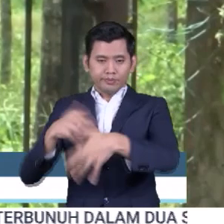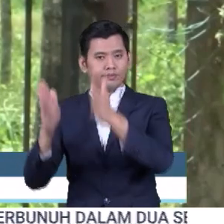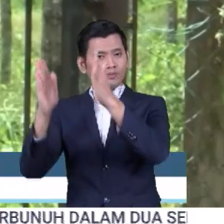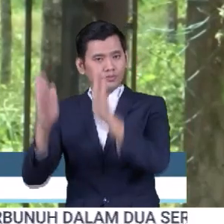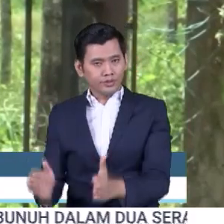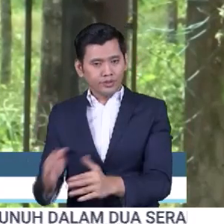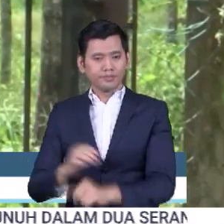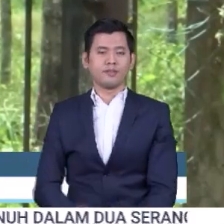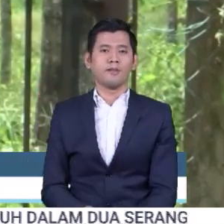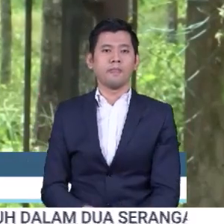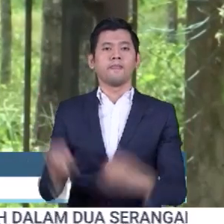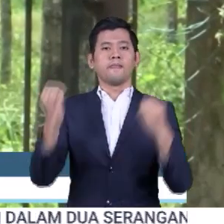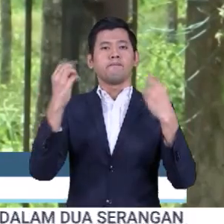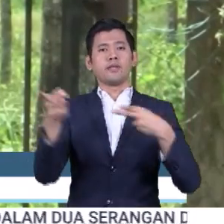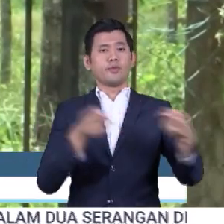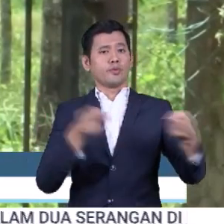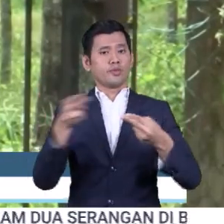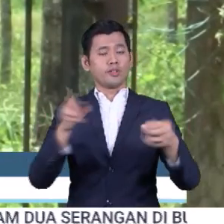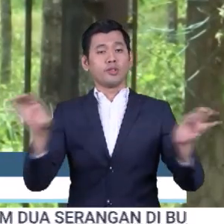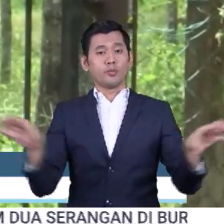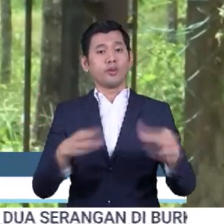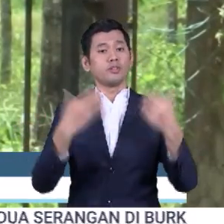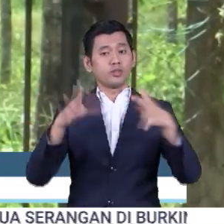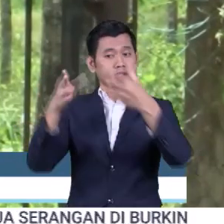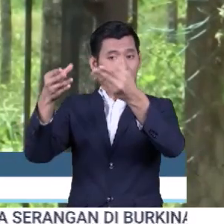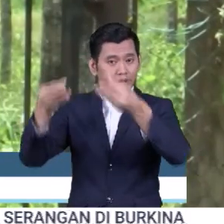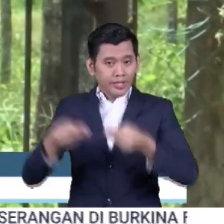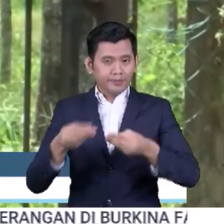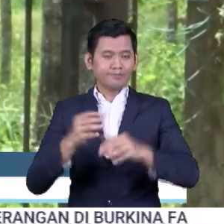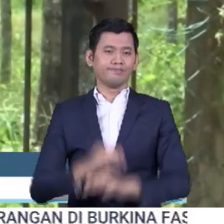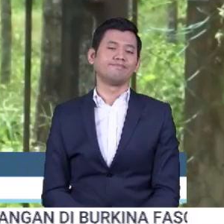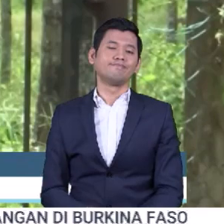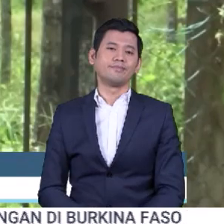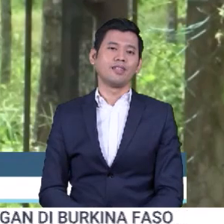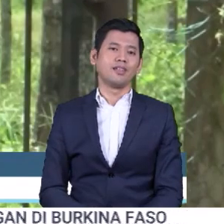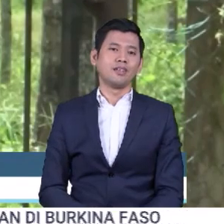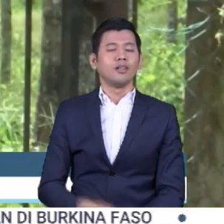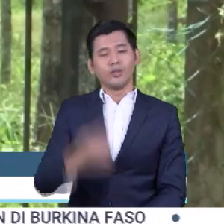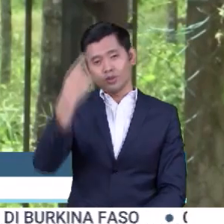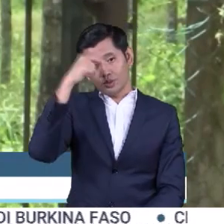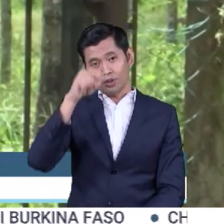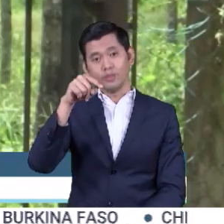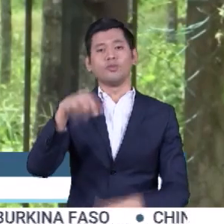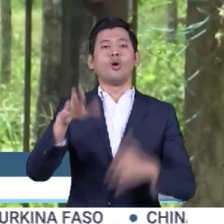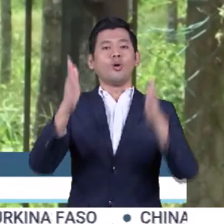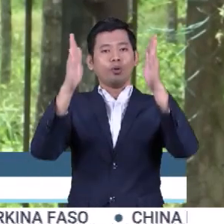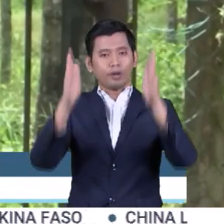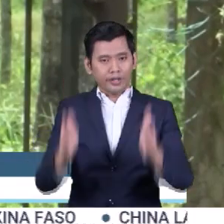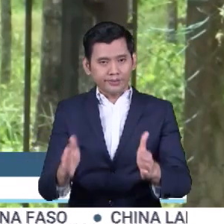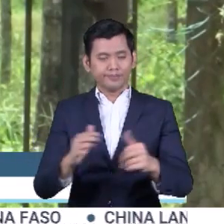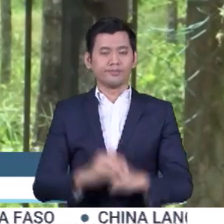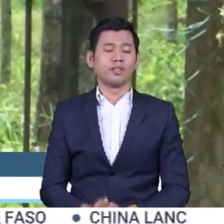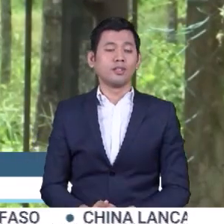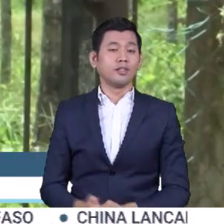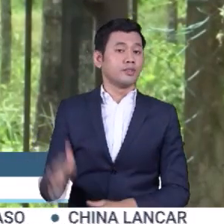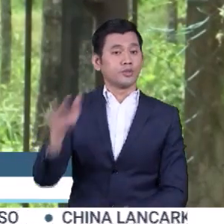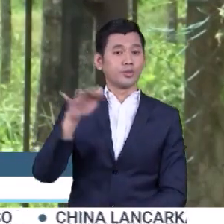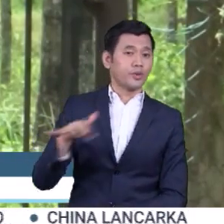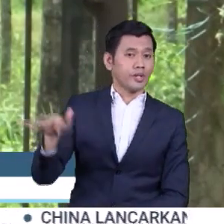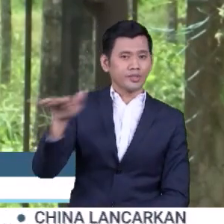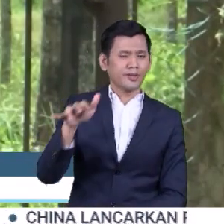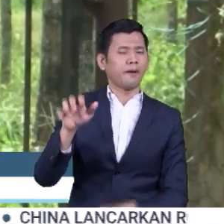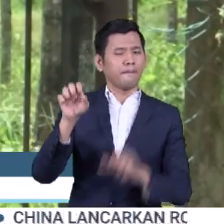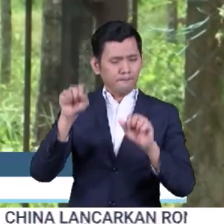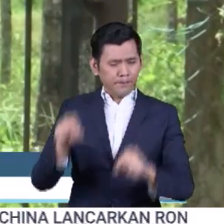juga diberi kepada penduduk-penduduk yang mana sekurang-kurangnya